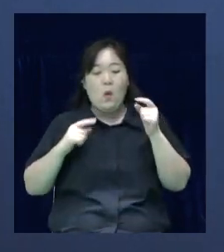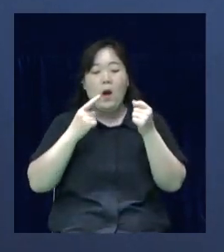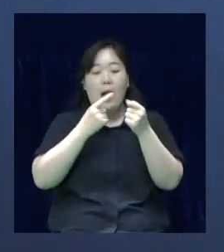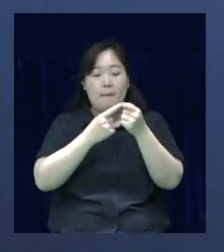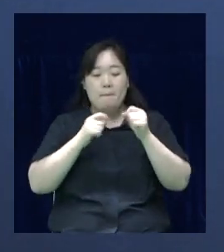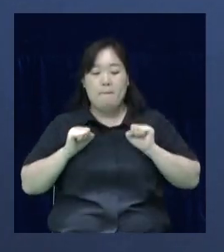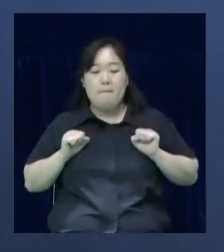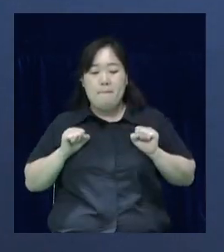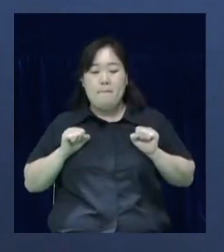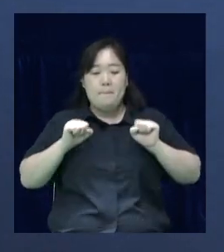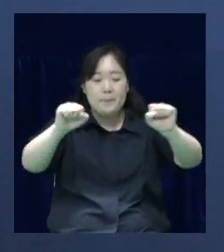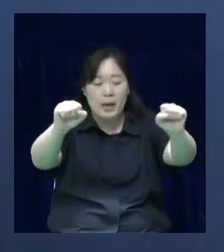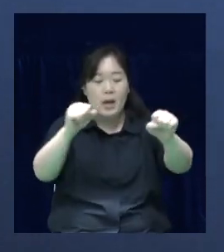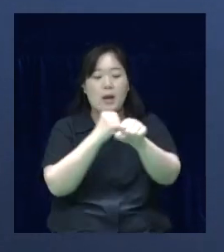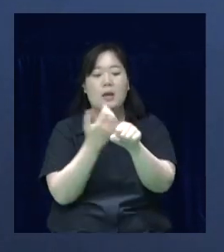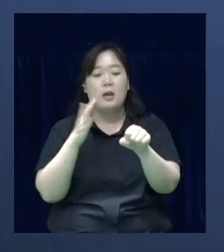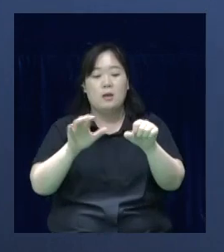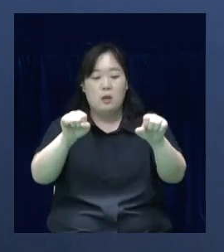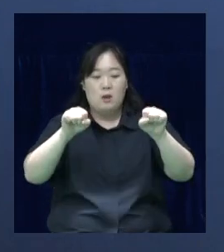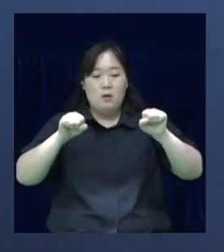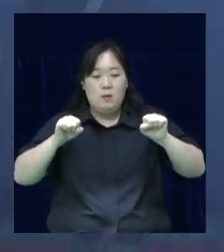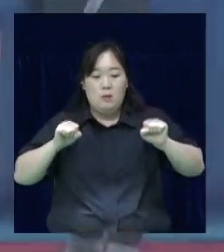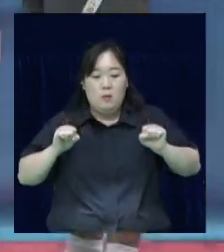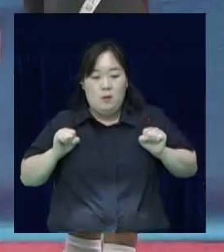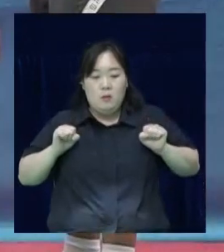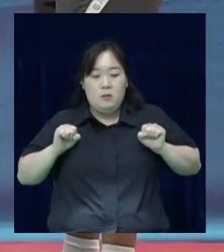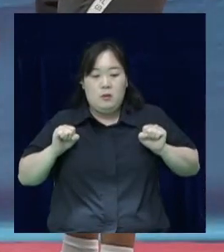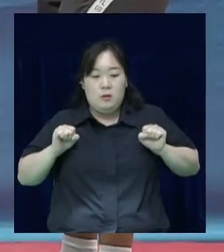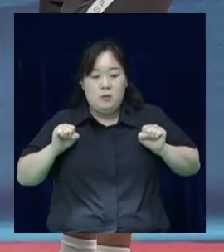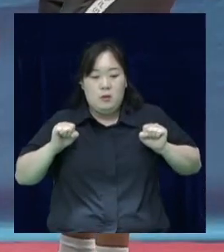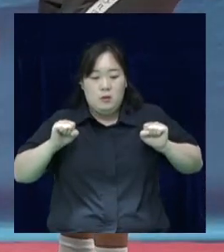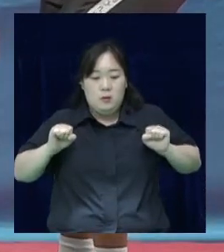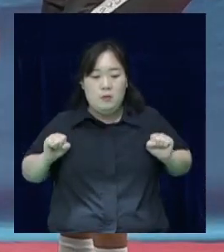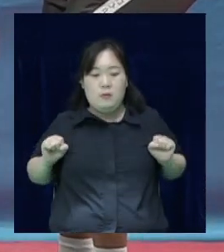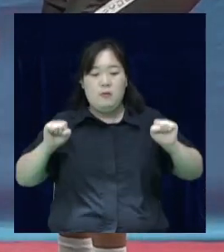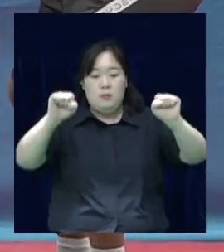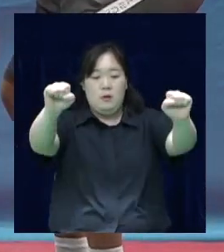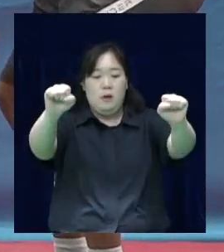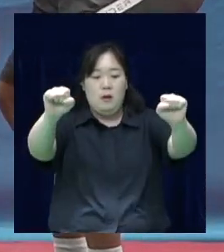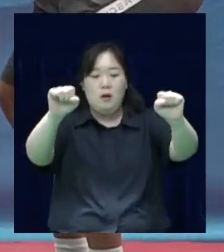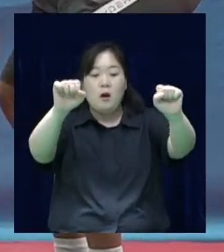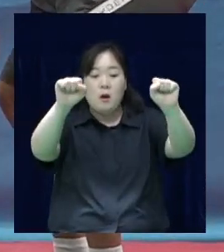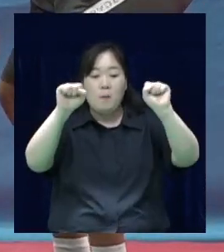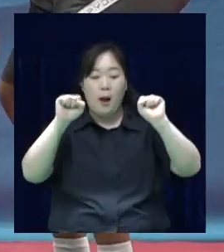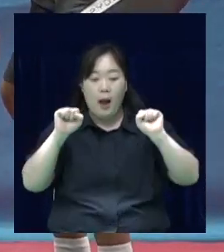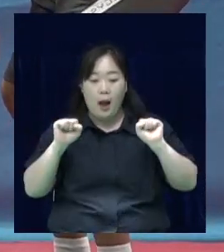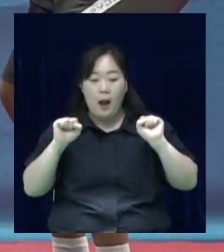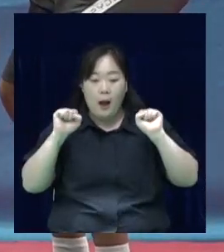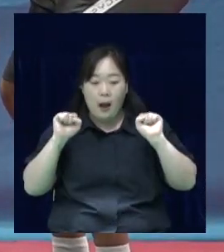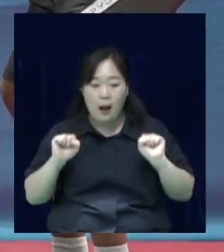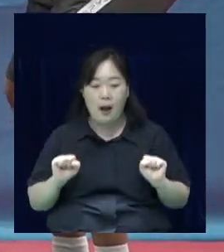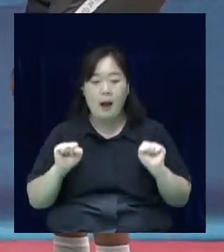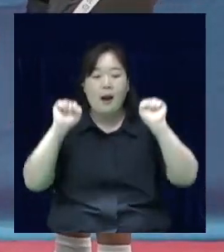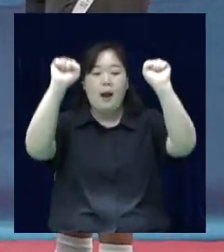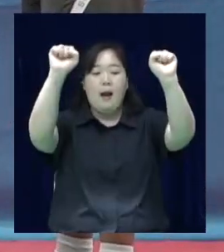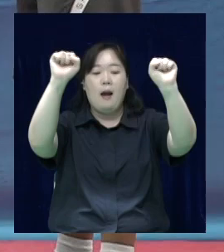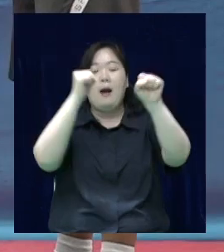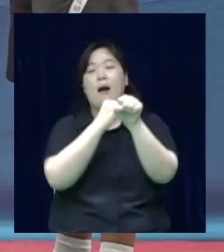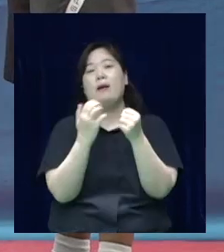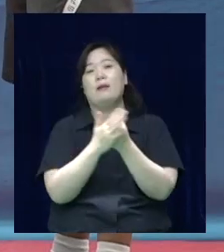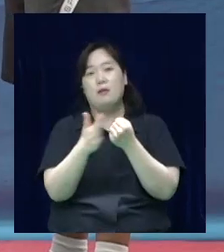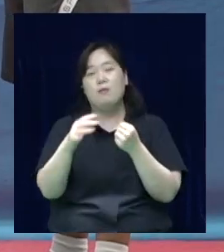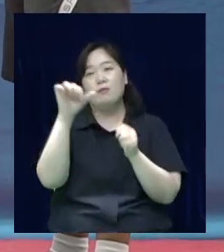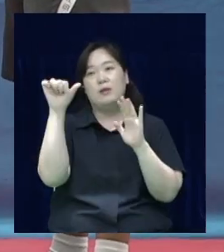이제 선수가 발을 내리는데 가슴 부위에서 예, 이렇게 약간 눌리는 동작이 나왔죠. 네, 이거를 보여주면 안 된다는 거죠. 예, 안 됩니다.